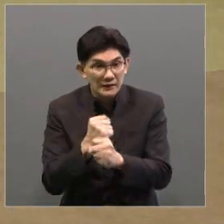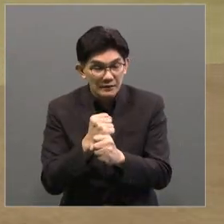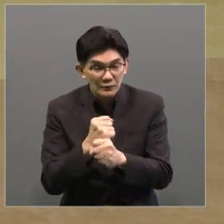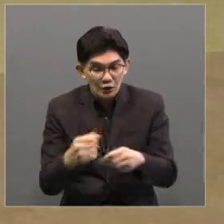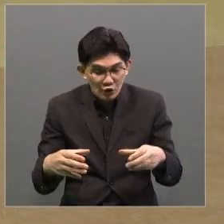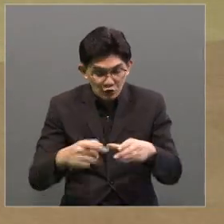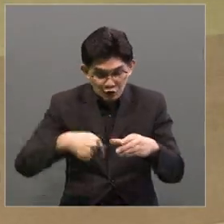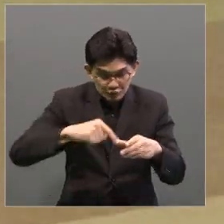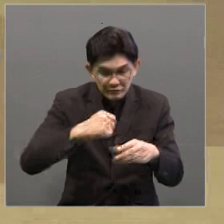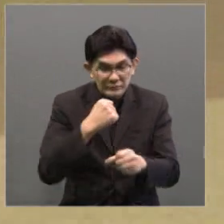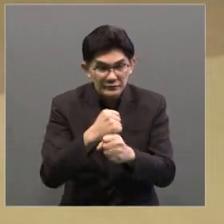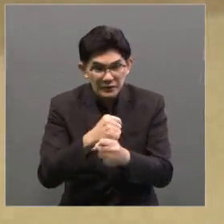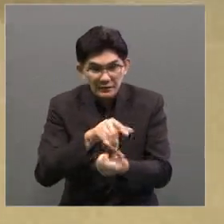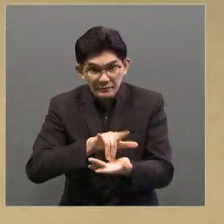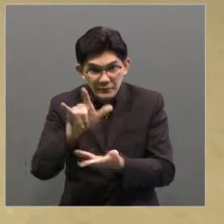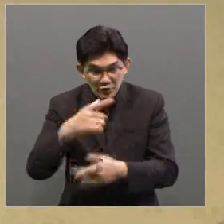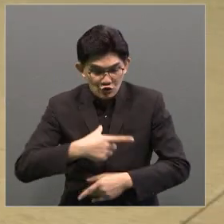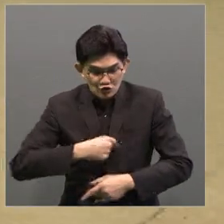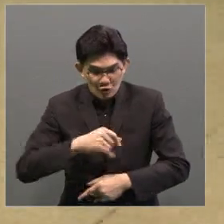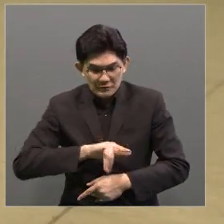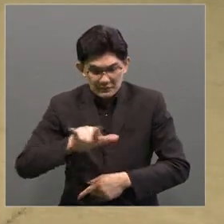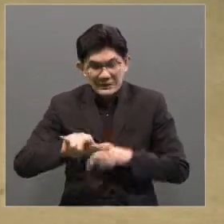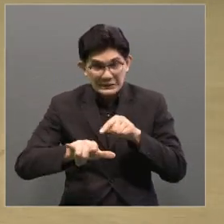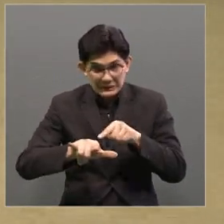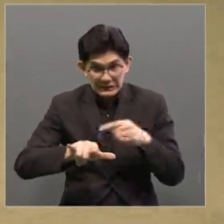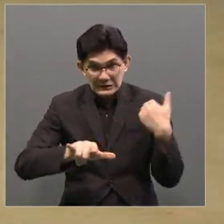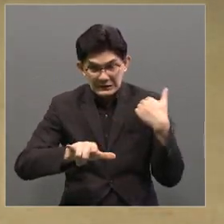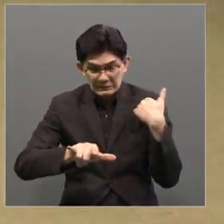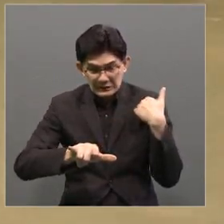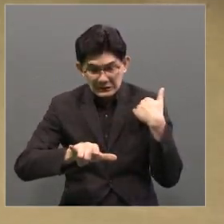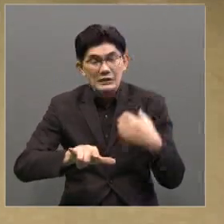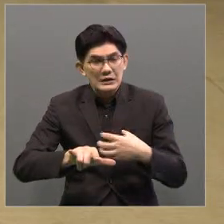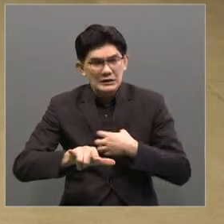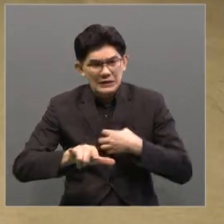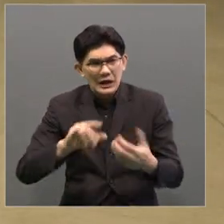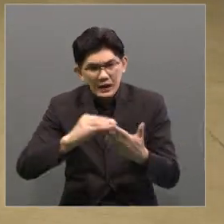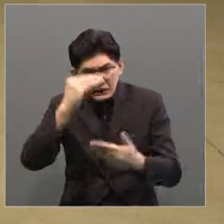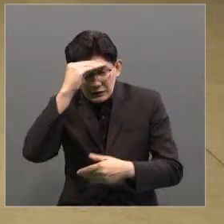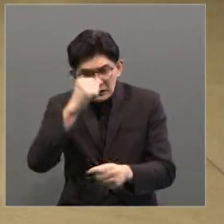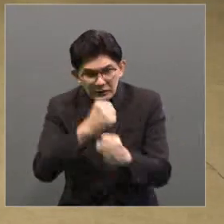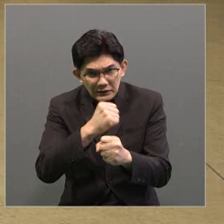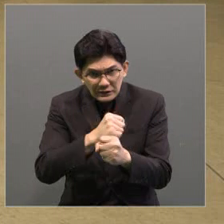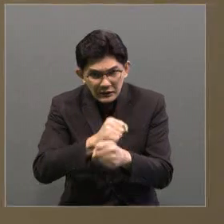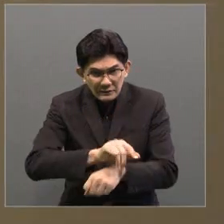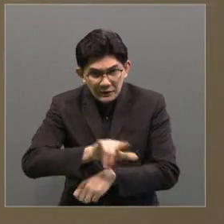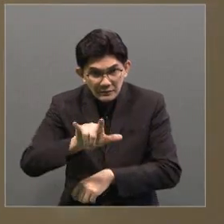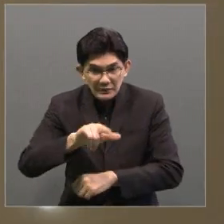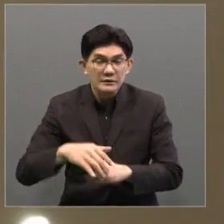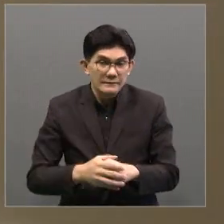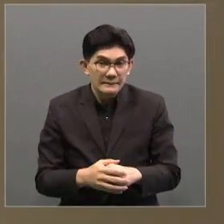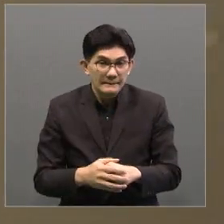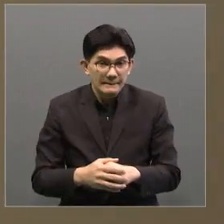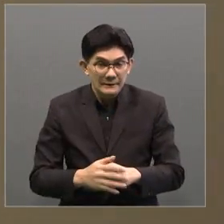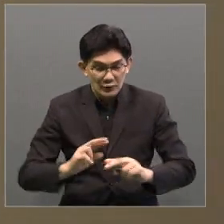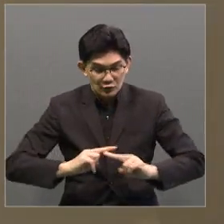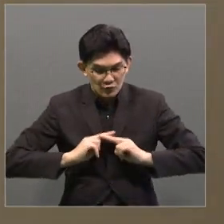ากลุ่มนักบินน้อยภูดินคือชอบเครื่องบินอยู่แล้วก็เลยอยากเรียนรู้และลองทำเครื่องบินซึ่งยังได้บอกอีกว่าต